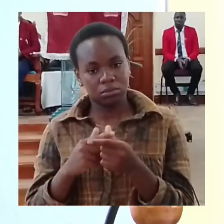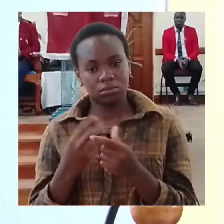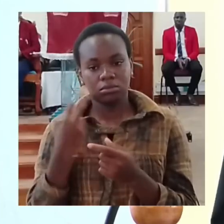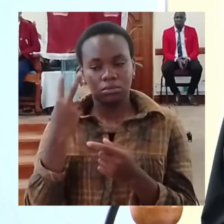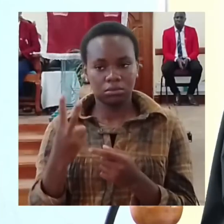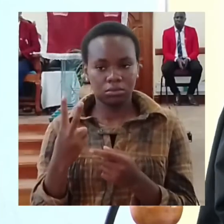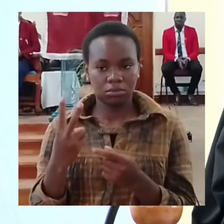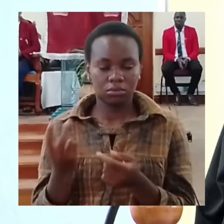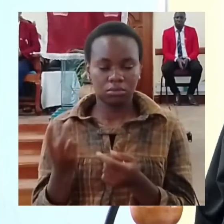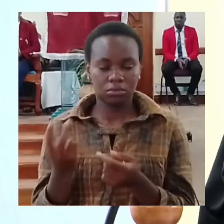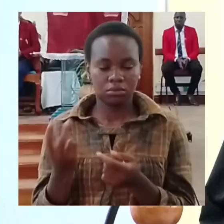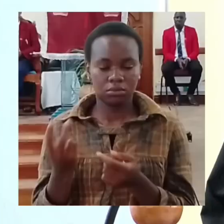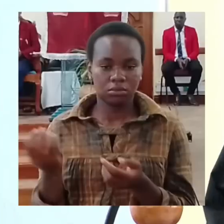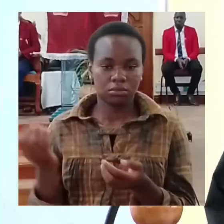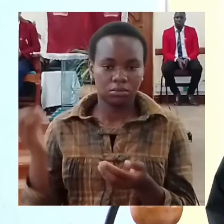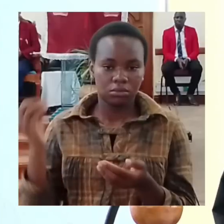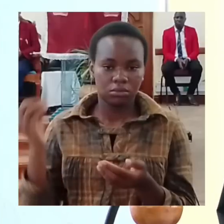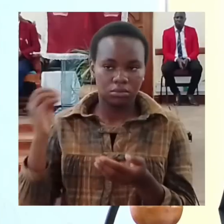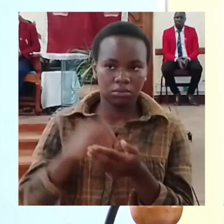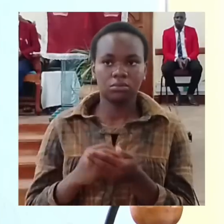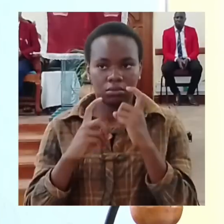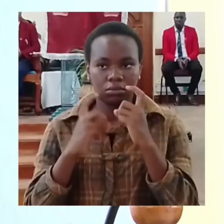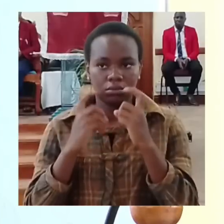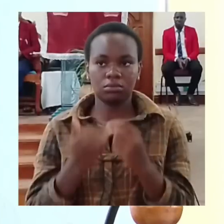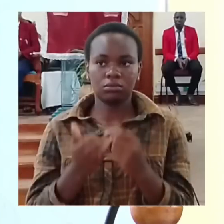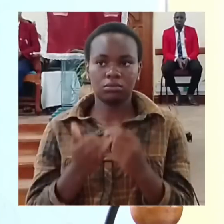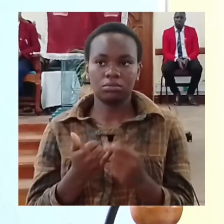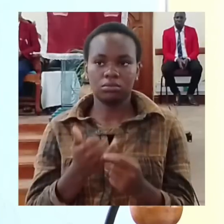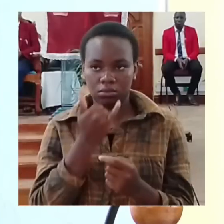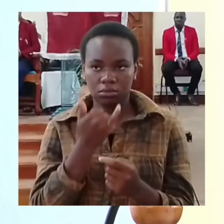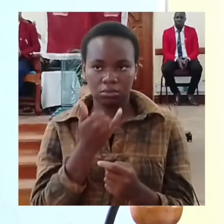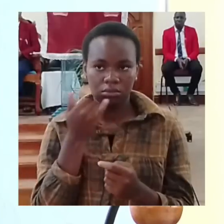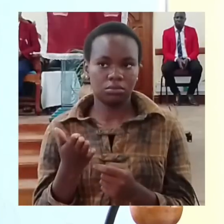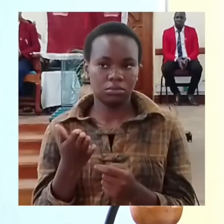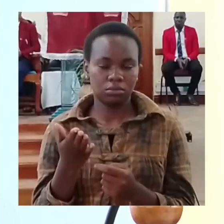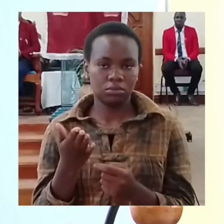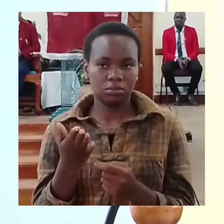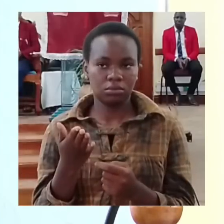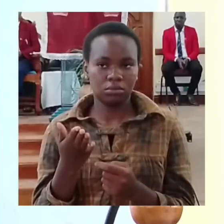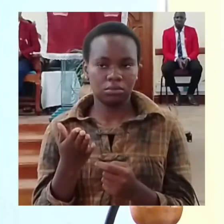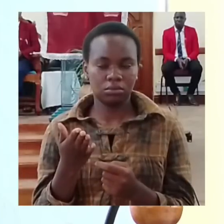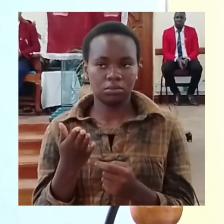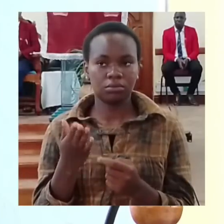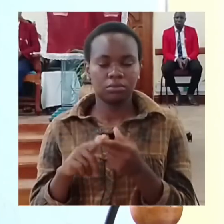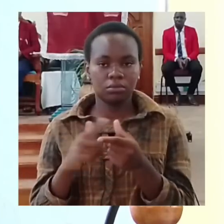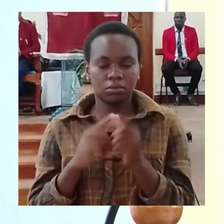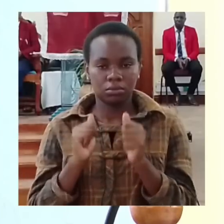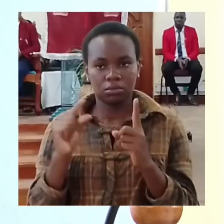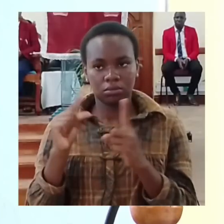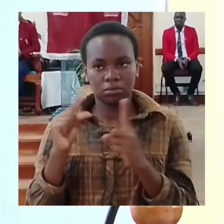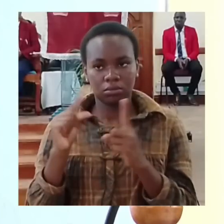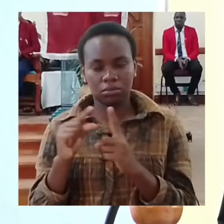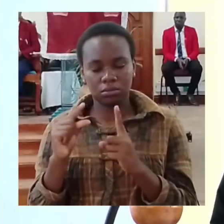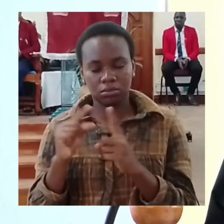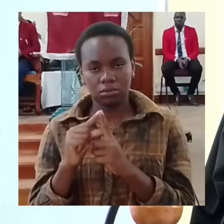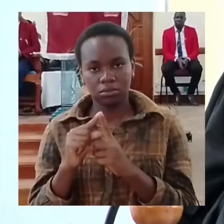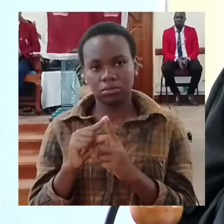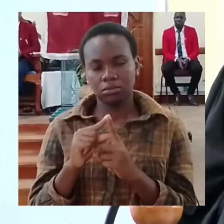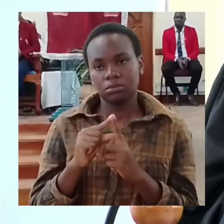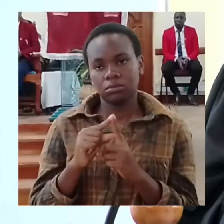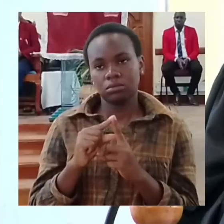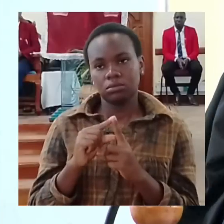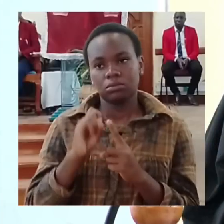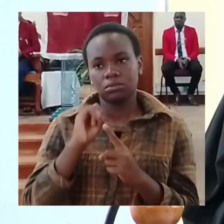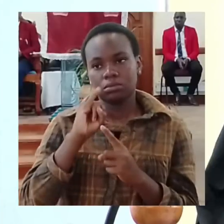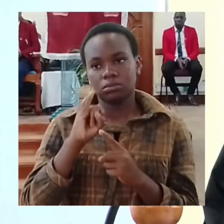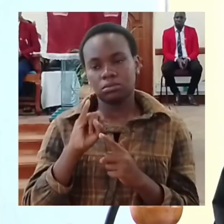kerĩ agacokerwo mehia marĩa na Isaya thĩinĩ wa Isaya 59 verse 2 kiugo kĩa Ngai gĩtatwĩra atĩ